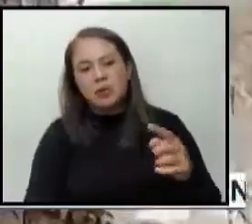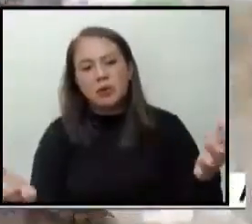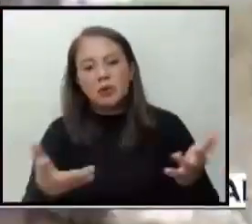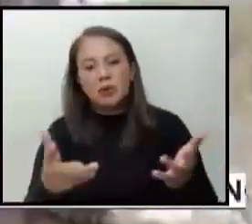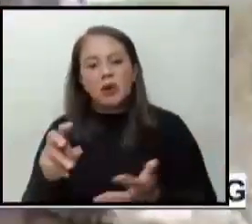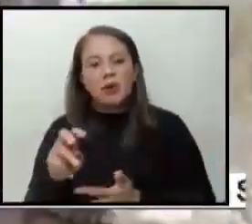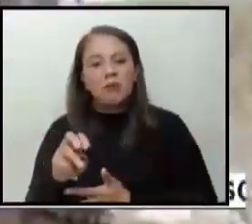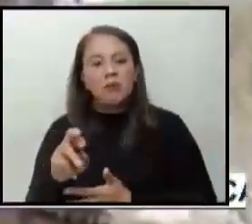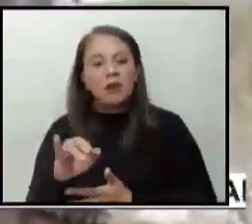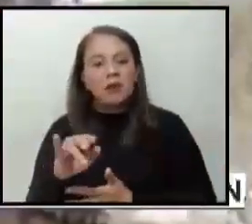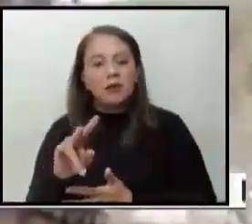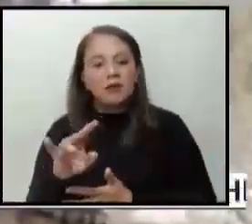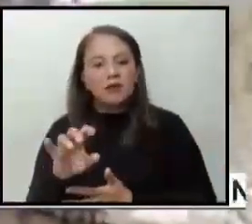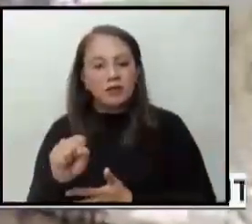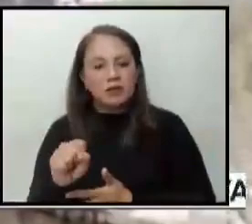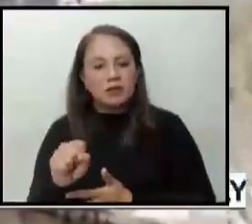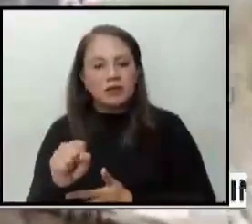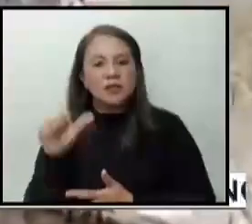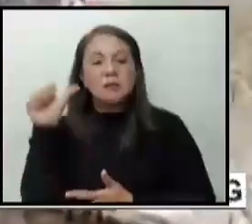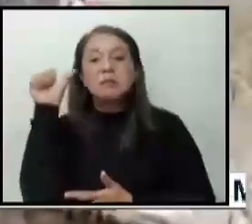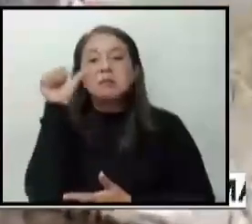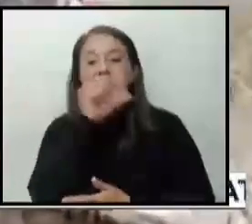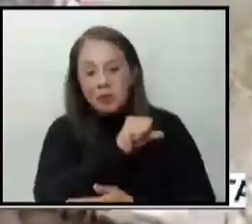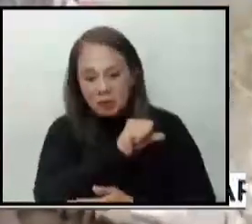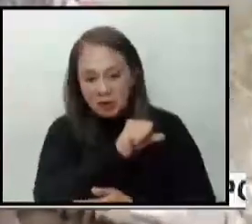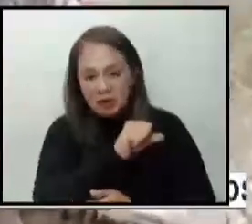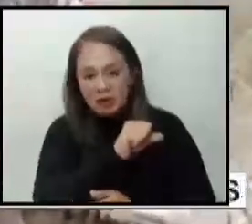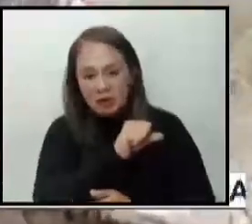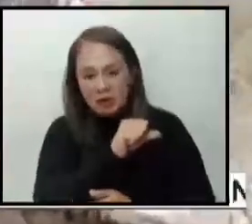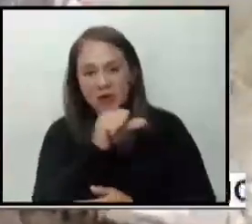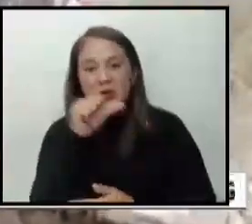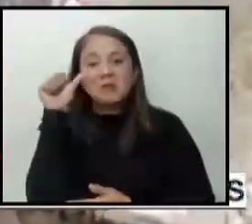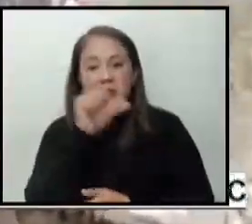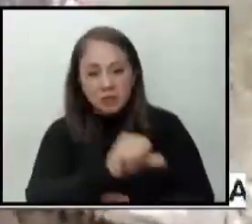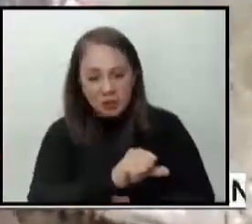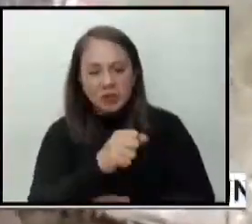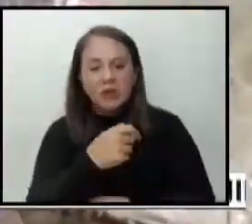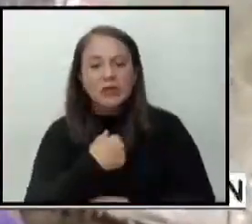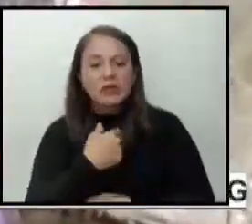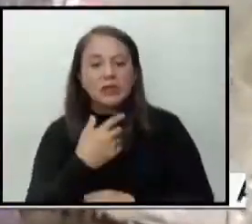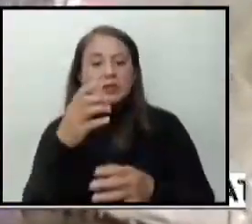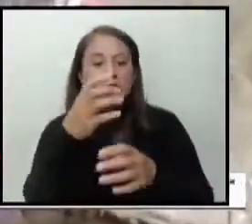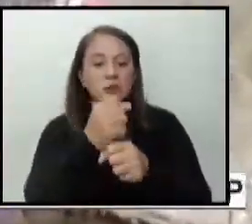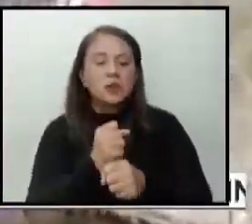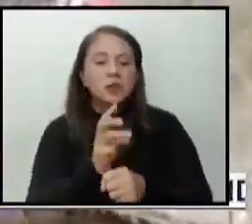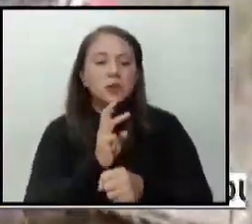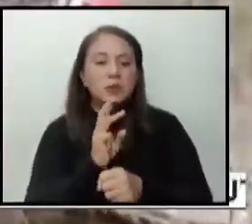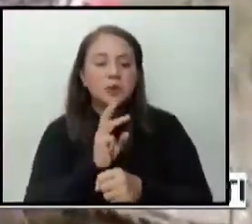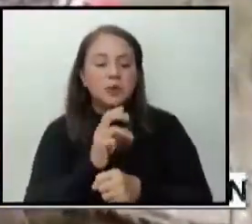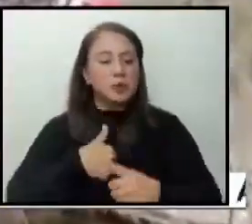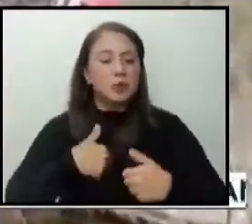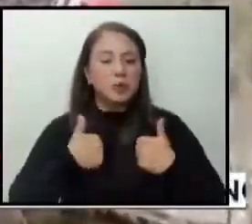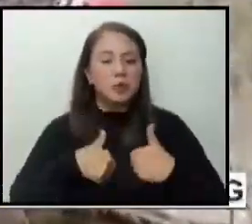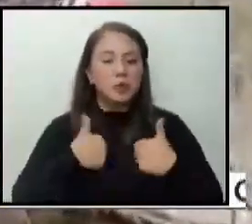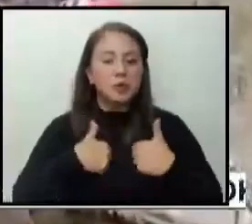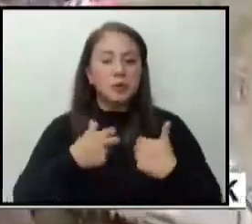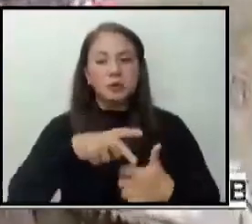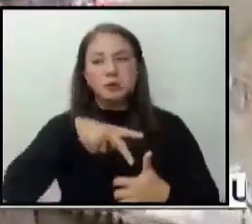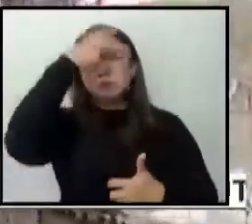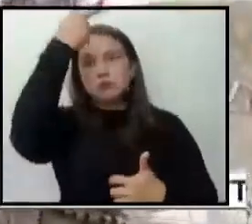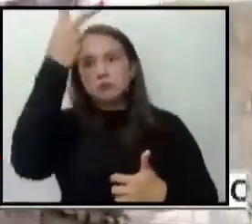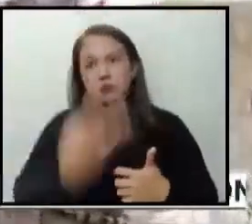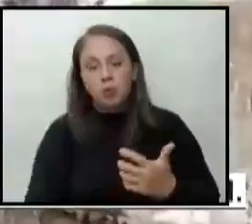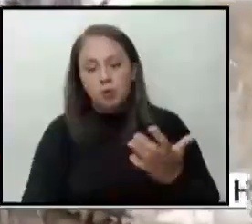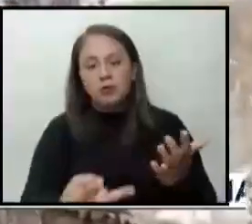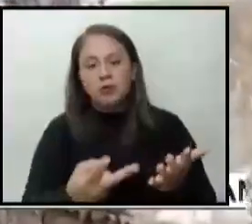Bataan. Lasing di umano ang biktimang si Noe Cayuban at kukuha sana ng tubig pang paligo nang bigla itong madulas at